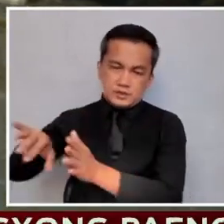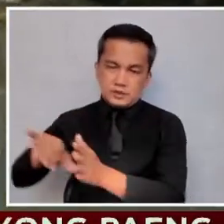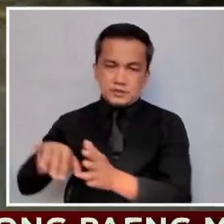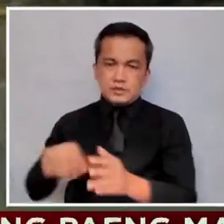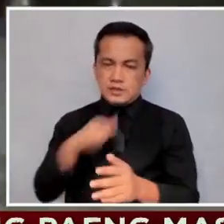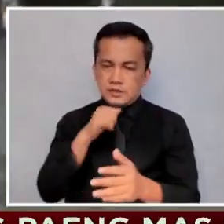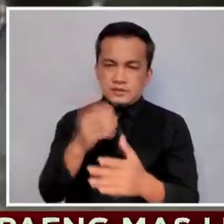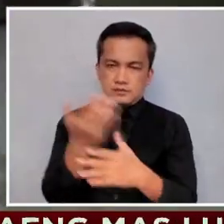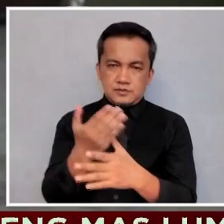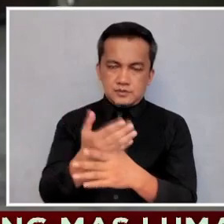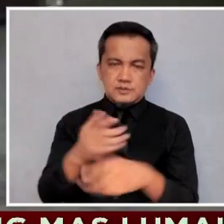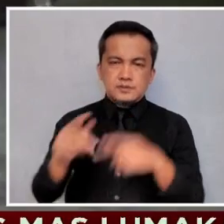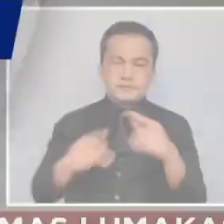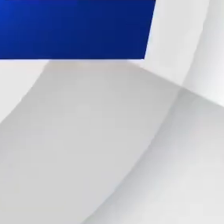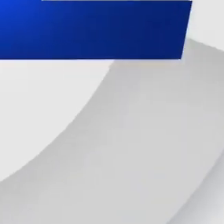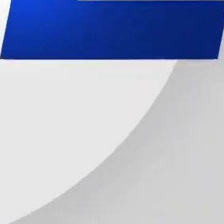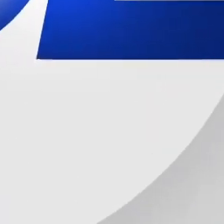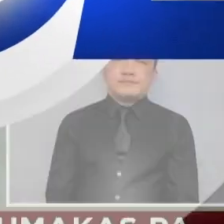tao.